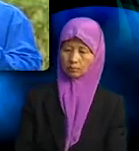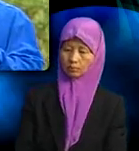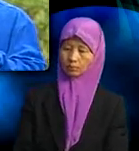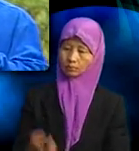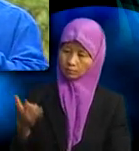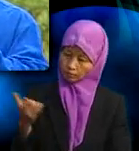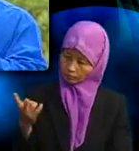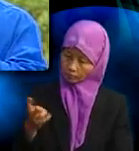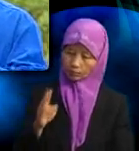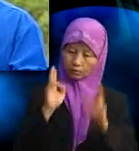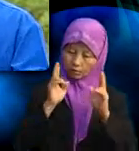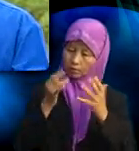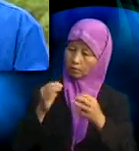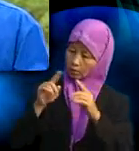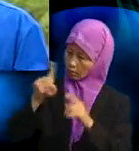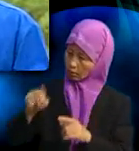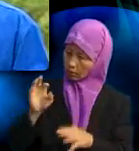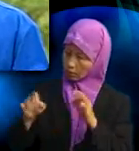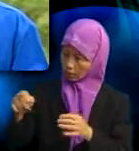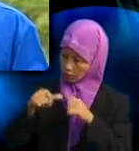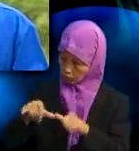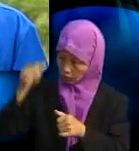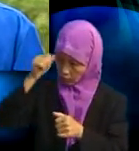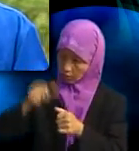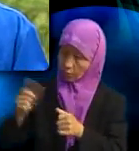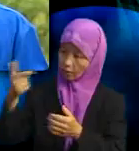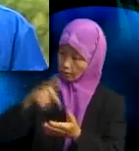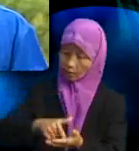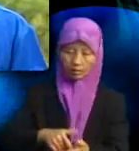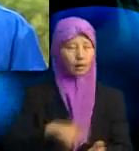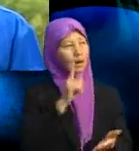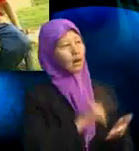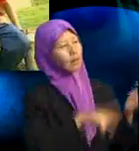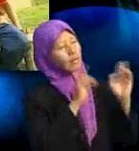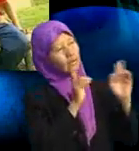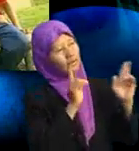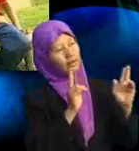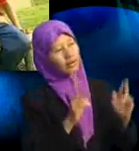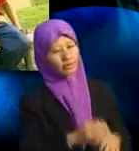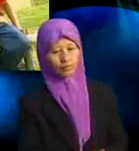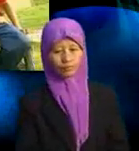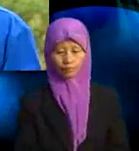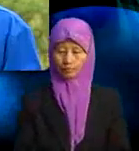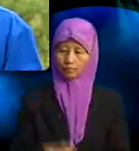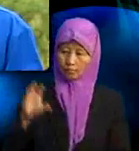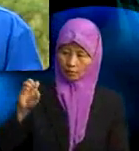Ha, Oma, Intan, Ustaz nak tanya sikit. Kalau kamu berdua masih ingat lagi. Apa dia,